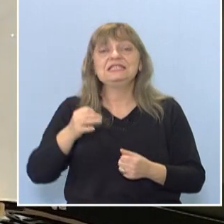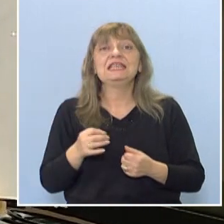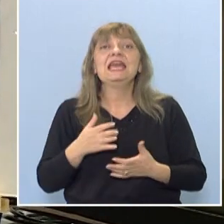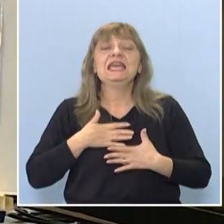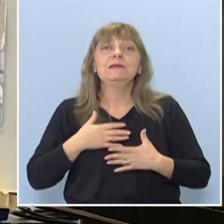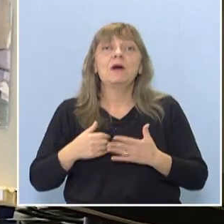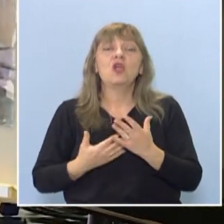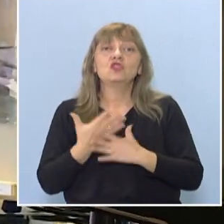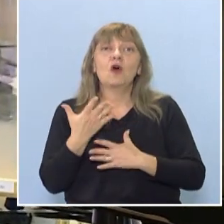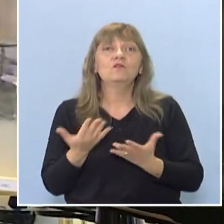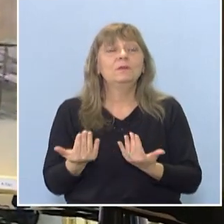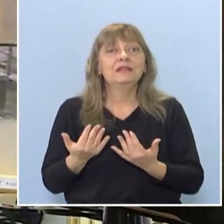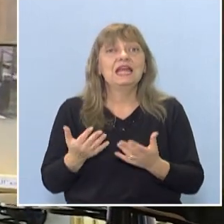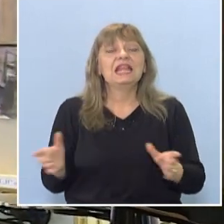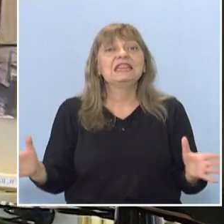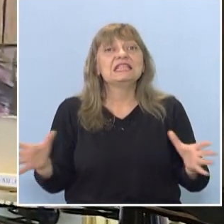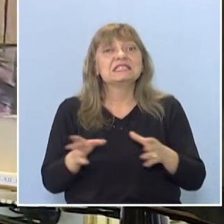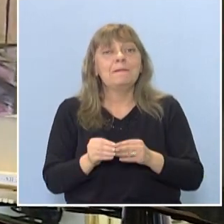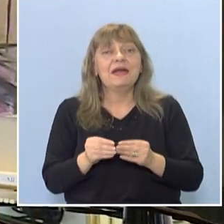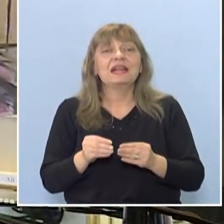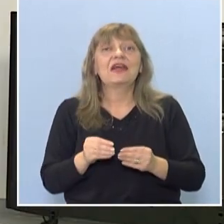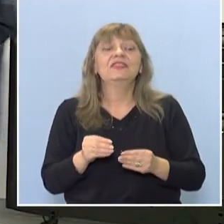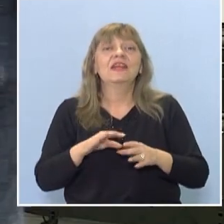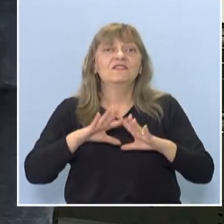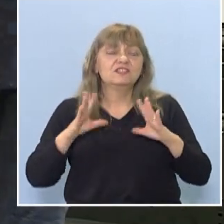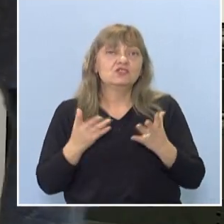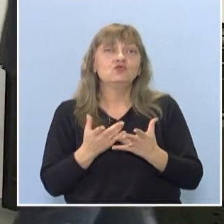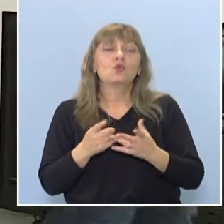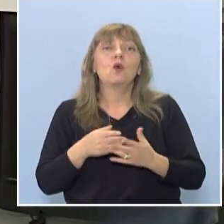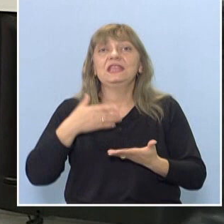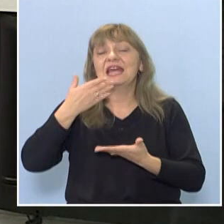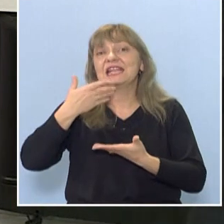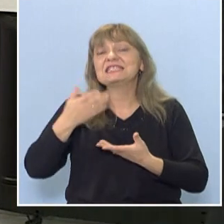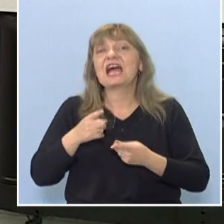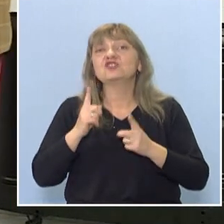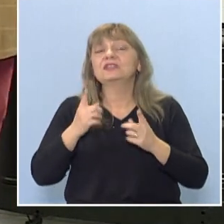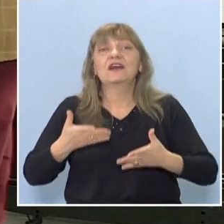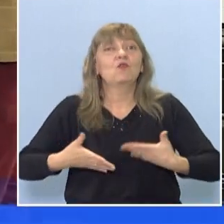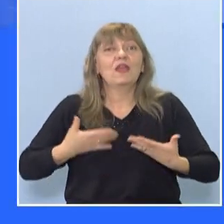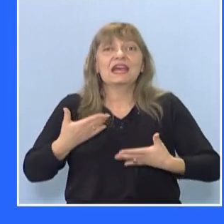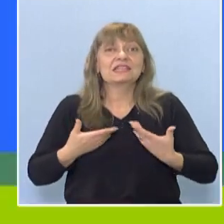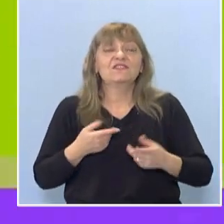творби и да разкажат чрез него какво са преживяли и кои моменти са ги развълнували по време на пленера.